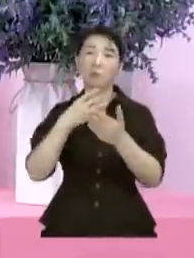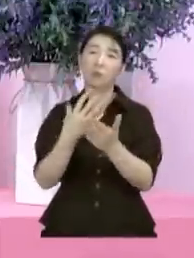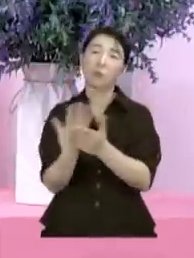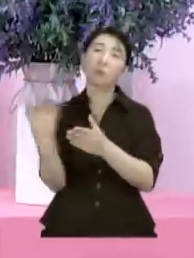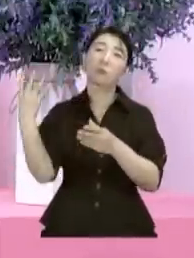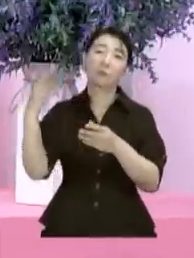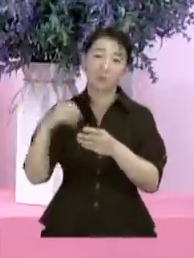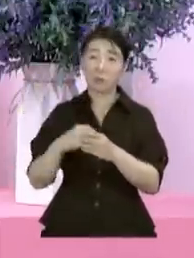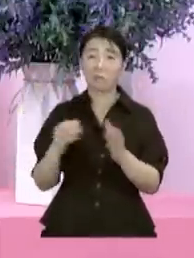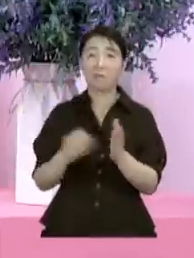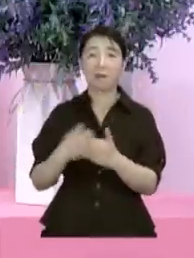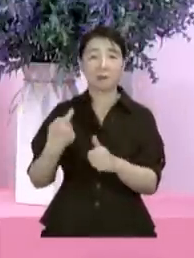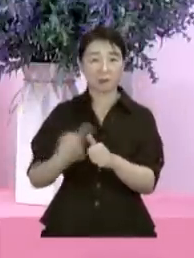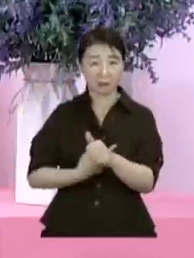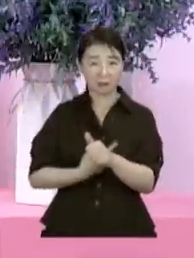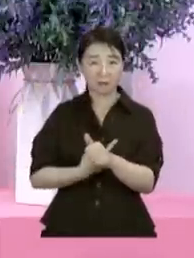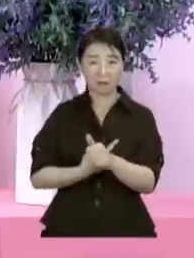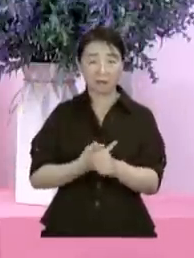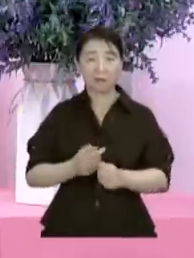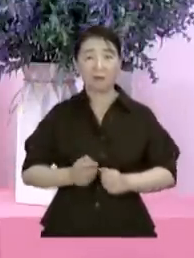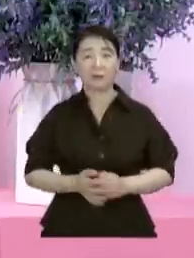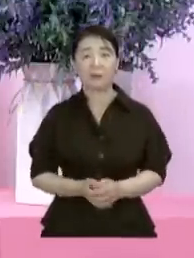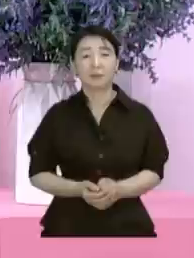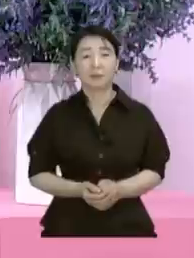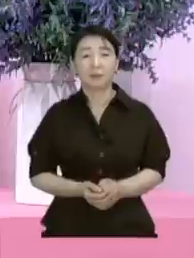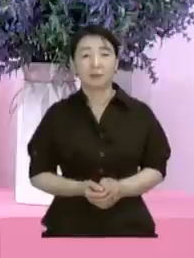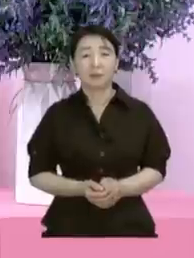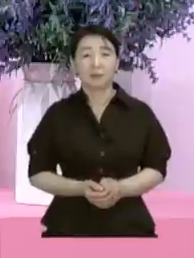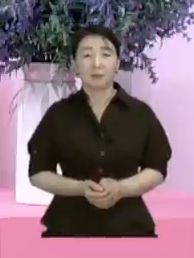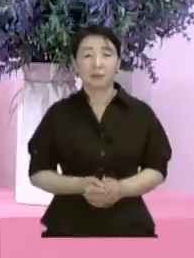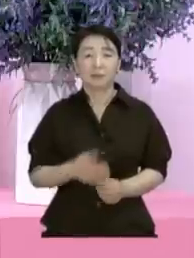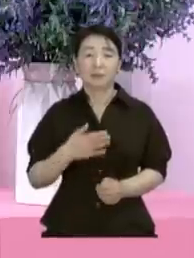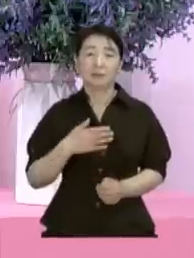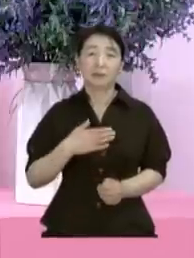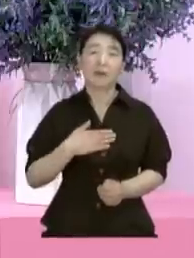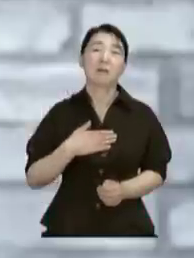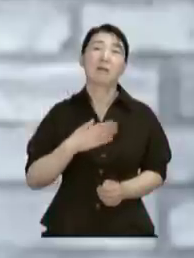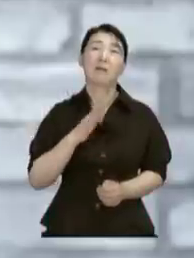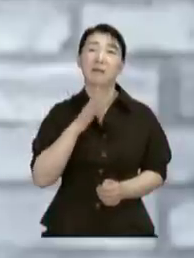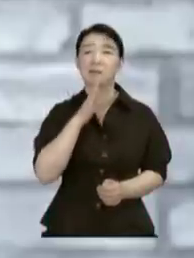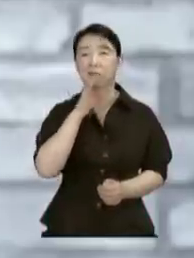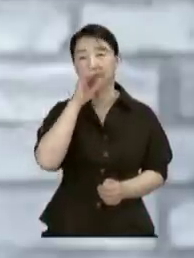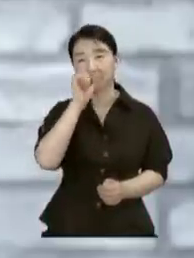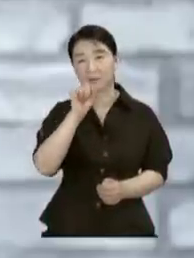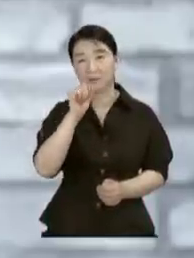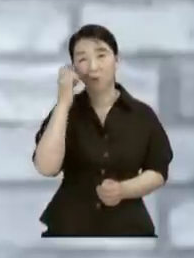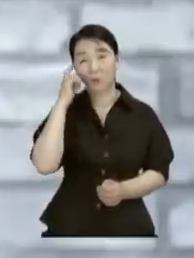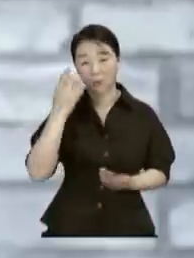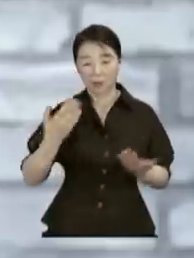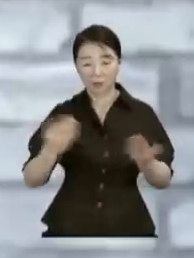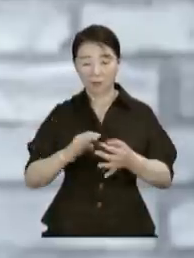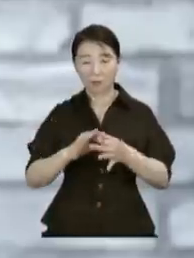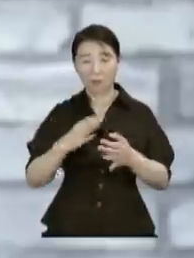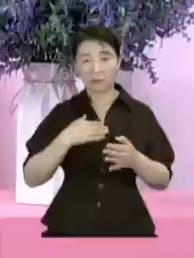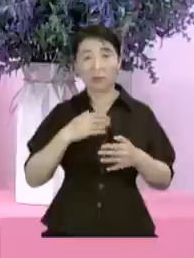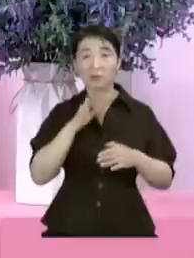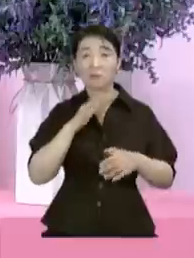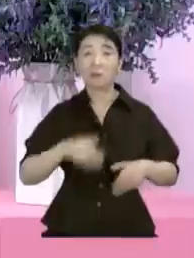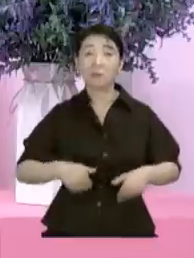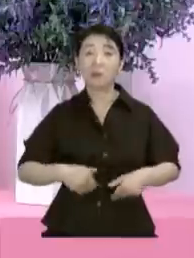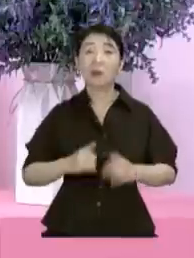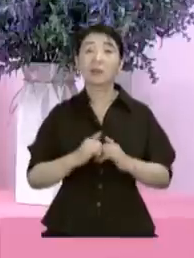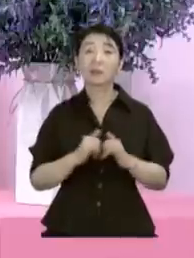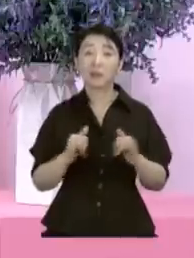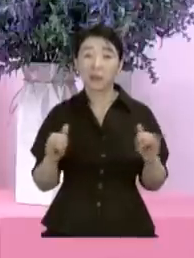다 녹아내리는데 예, 예 내가 이보다 더 좋을 수는 없다. 정말 이 일에 내가 정말